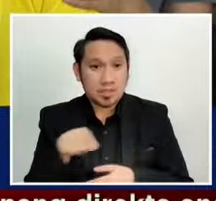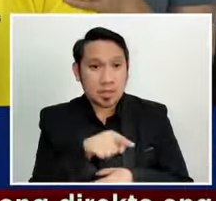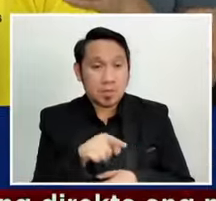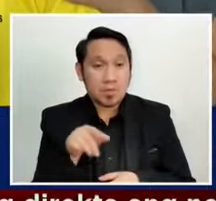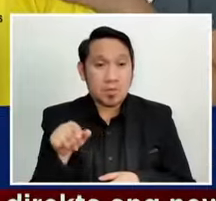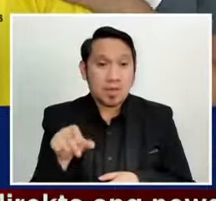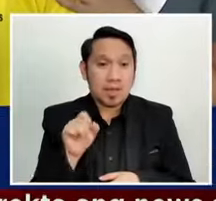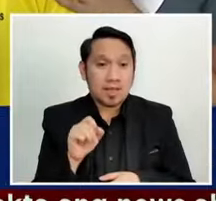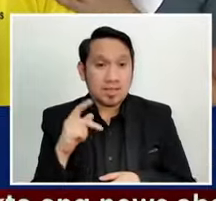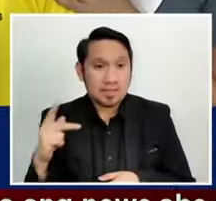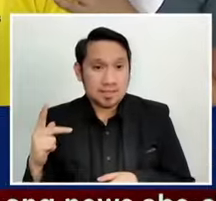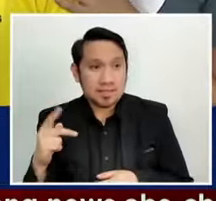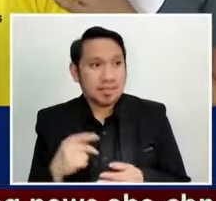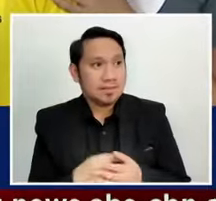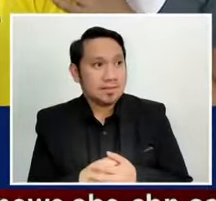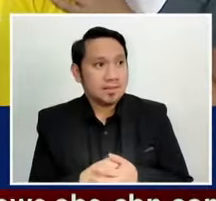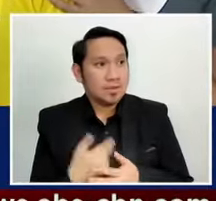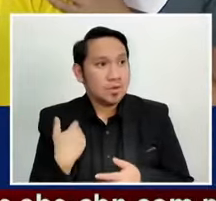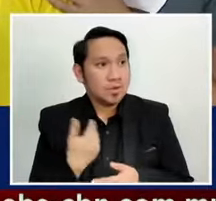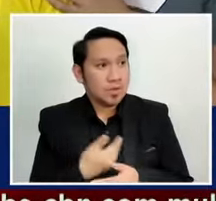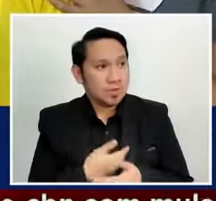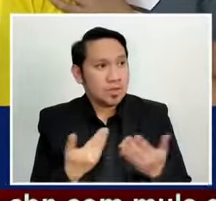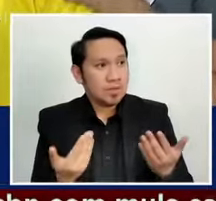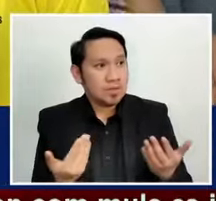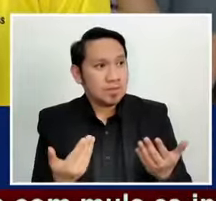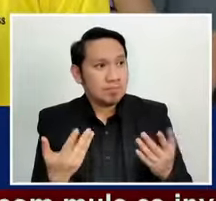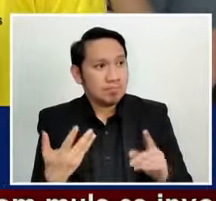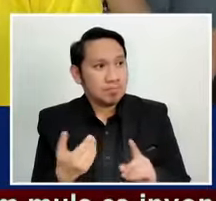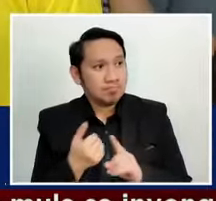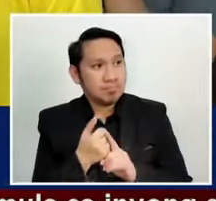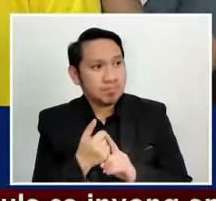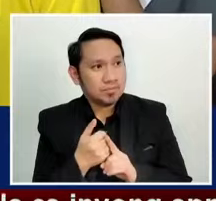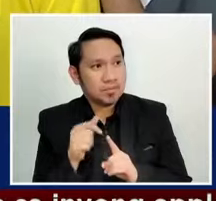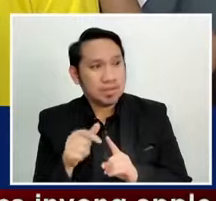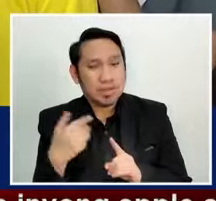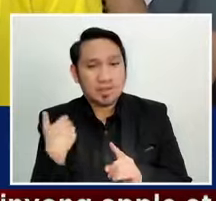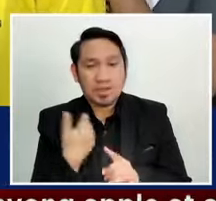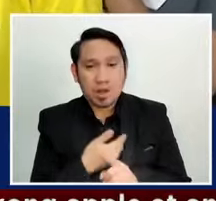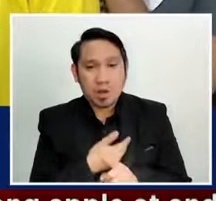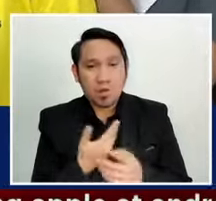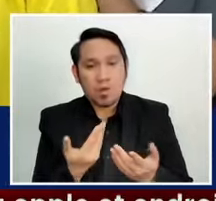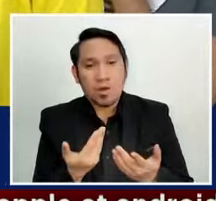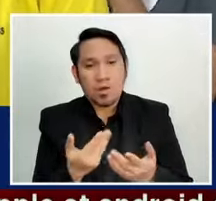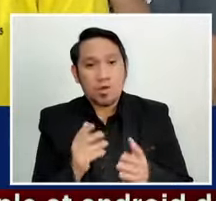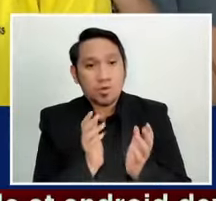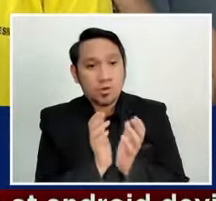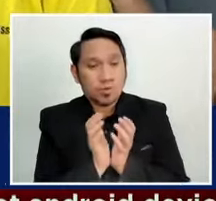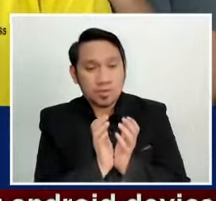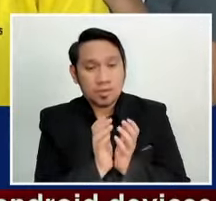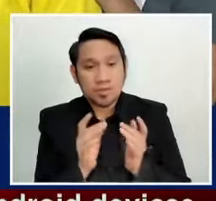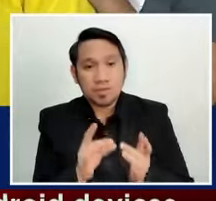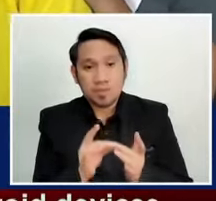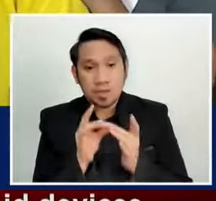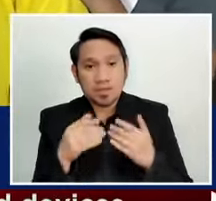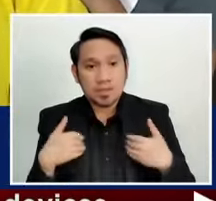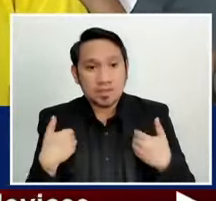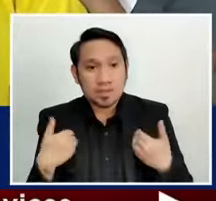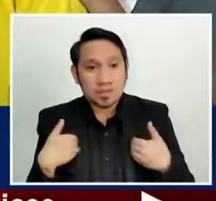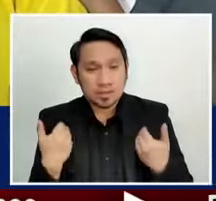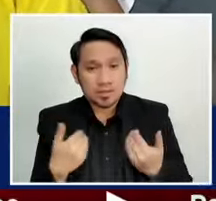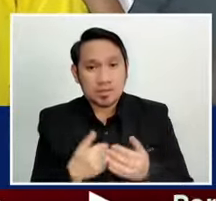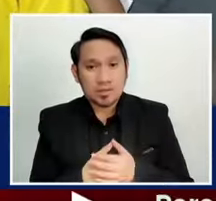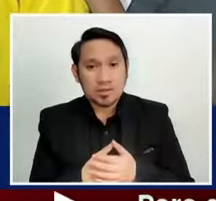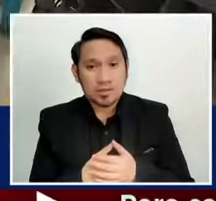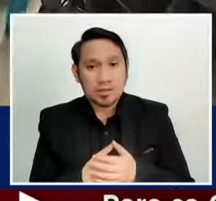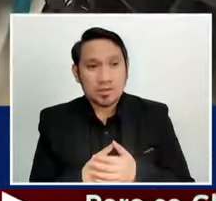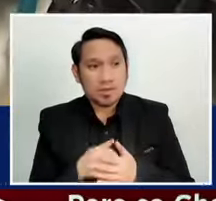BBS Kaunaran na super laki po ng impact sa community po namin, lalong-lalo na sa mga youth and also po sa ABS-CBN